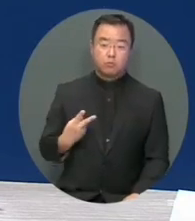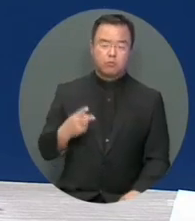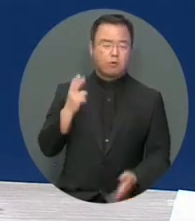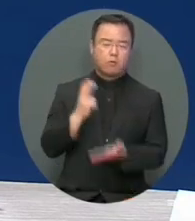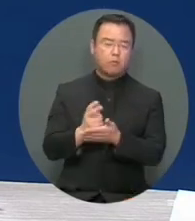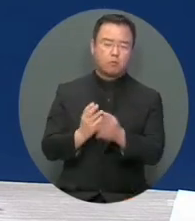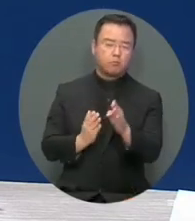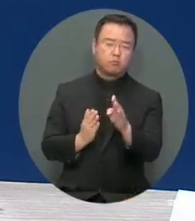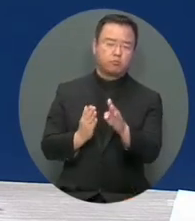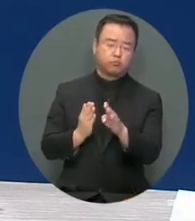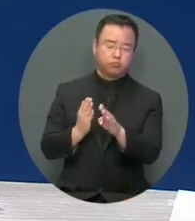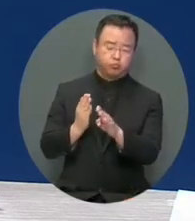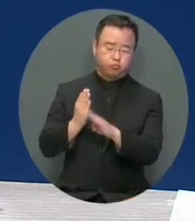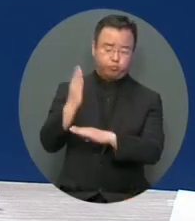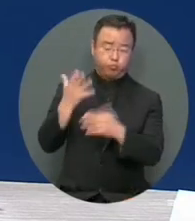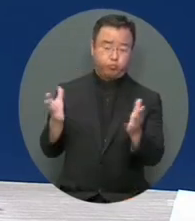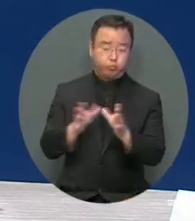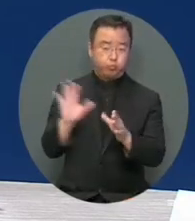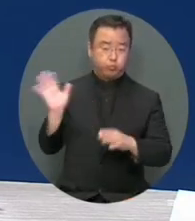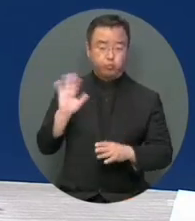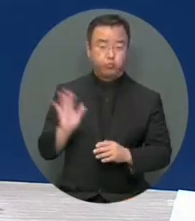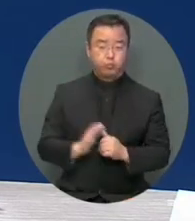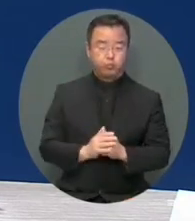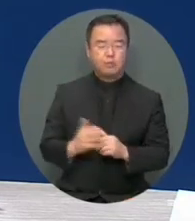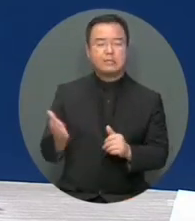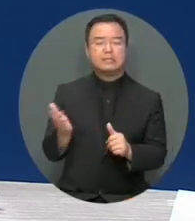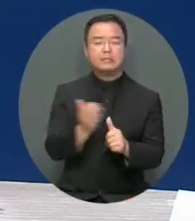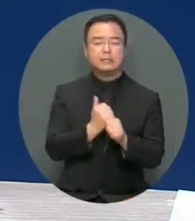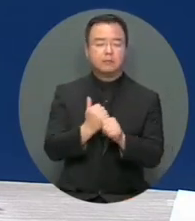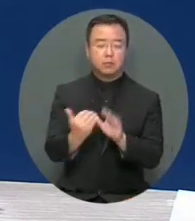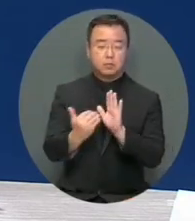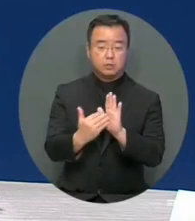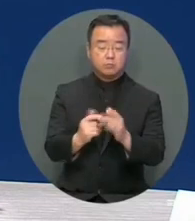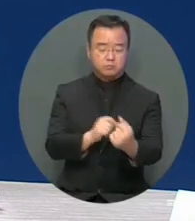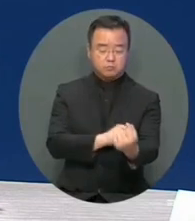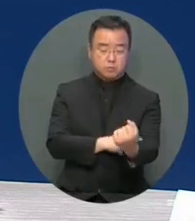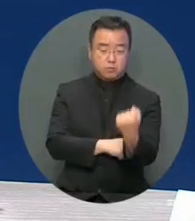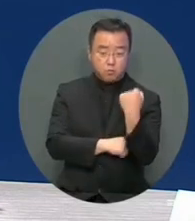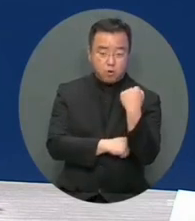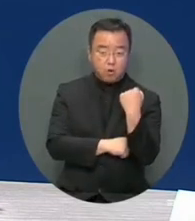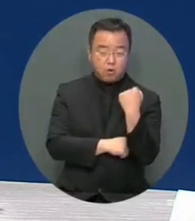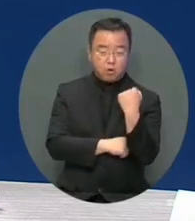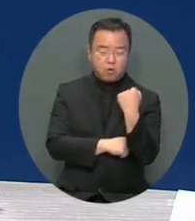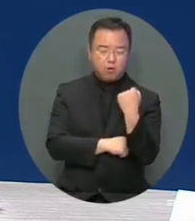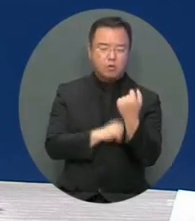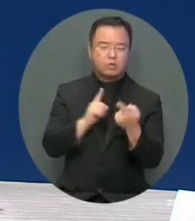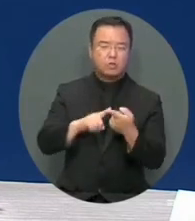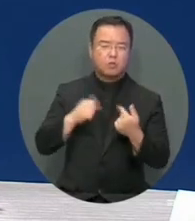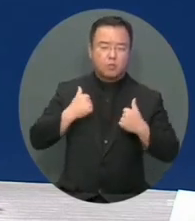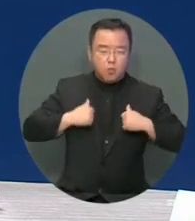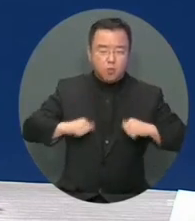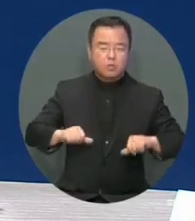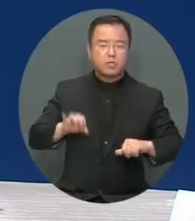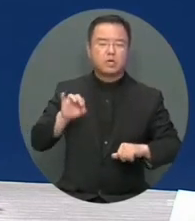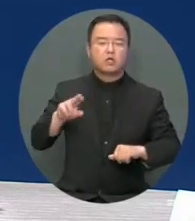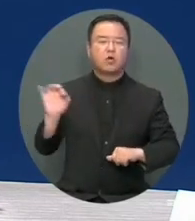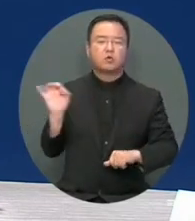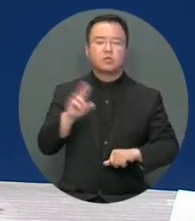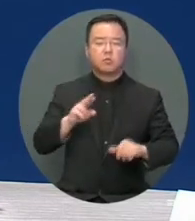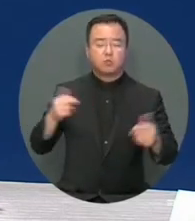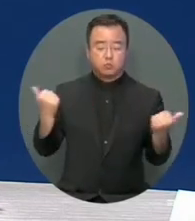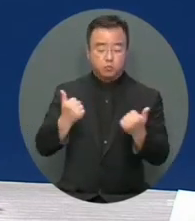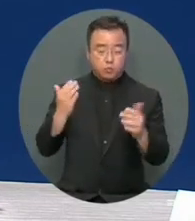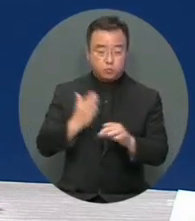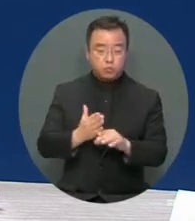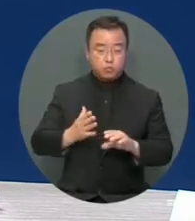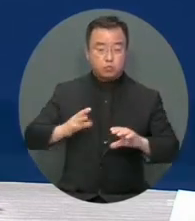초법적인 기간이 아니고 더욱이 불체포특권까지 여야가 정치적으로 합의하는 그런 상황에서 국회의원만